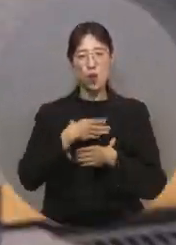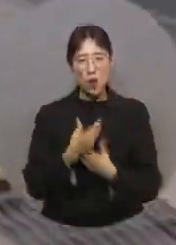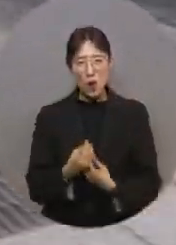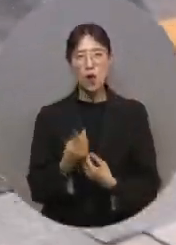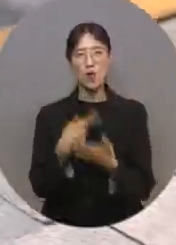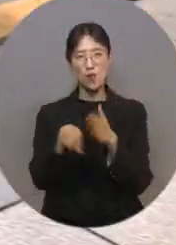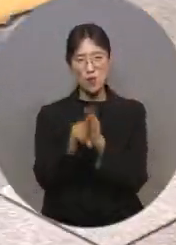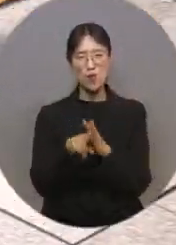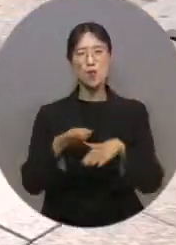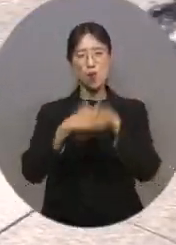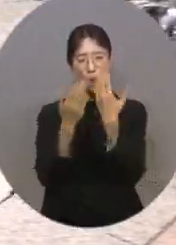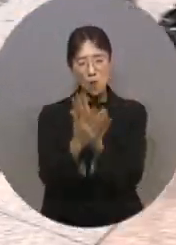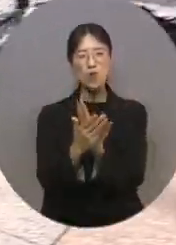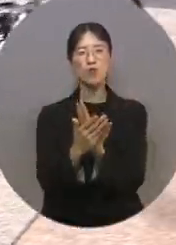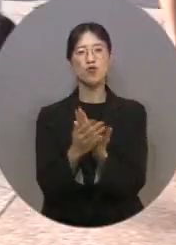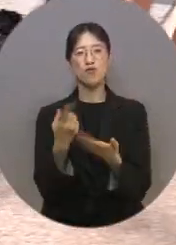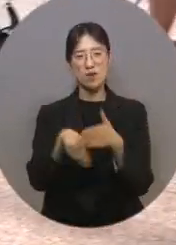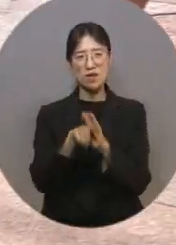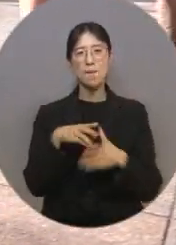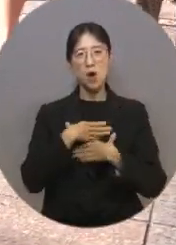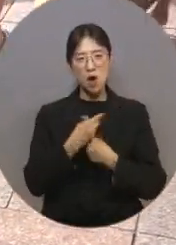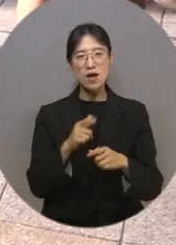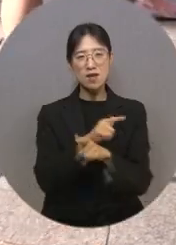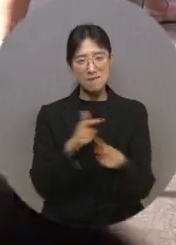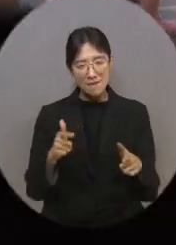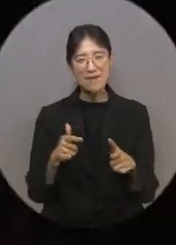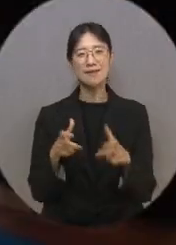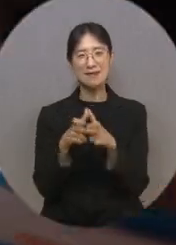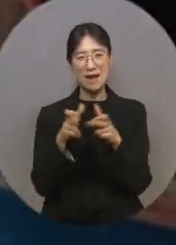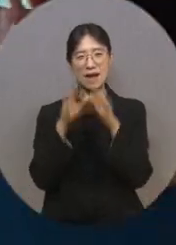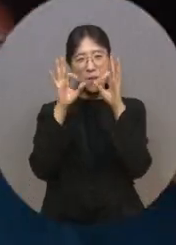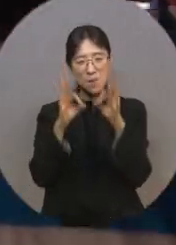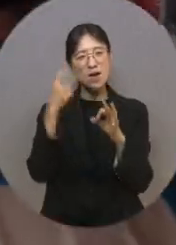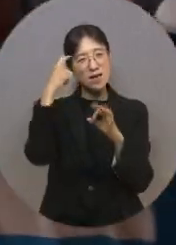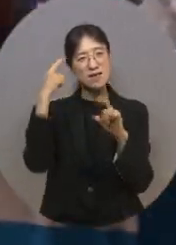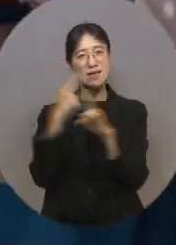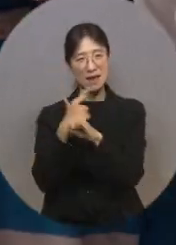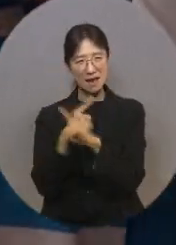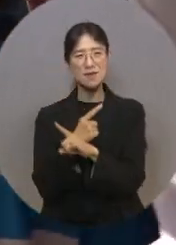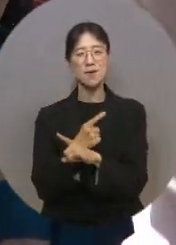있도록 모두를 위한 편의시설과 장애인을 바라보는 인식 개선이